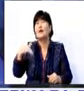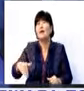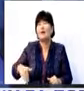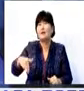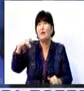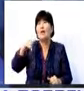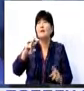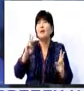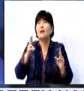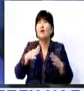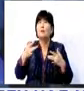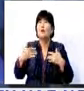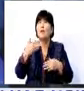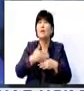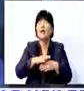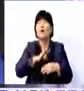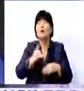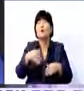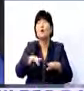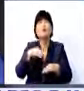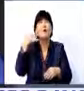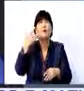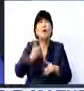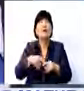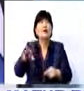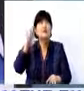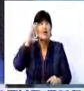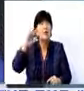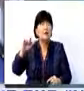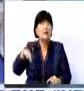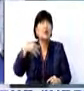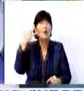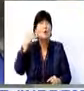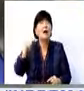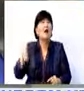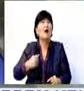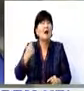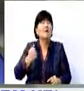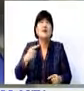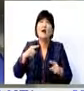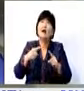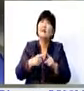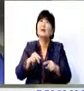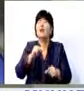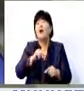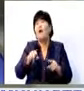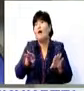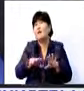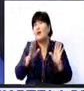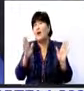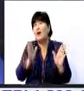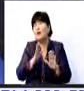детстве. Но танцевать на большой сцене не было его мечтой. Как и все мальчишки, он мечтал о военной или технической карьере. Однако